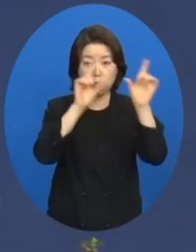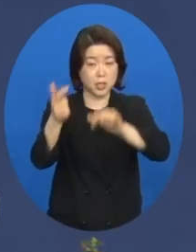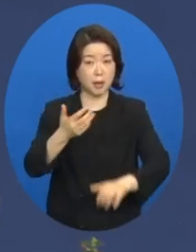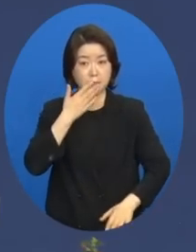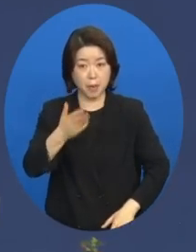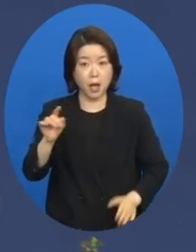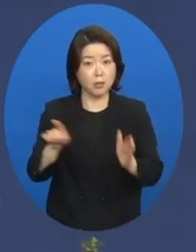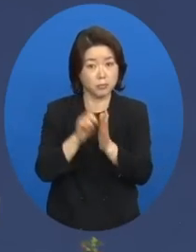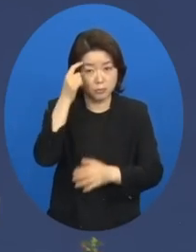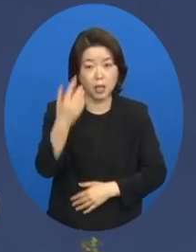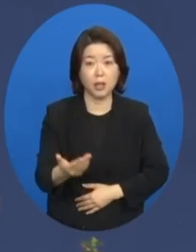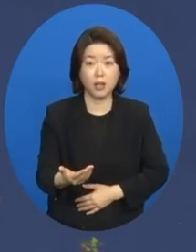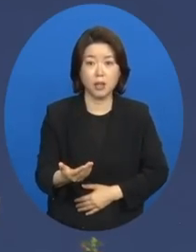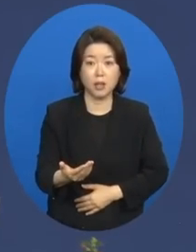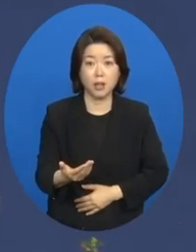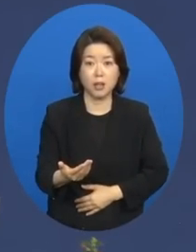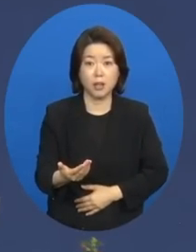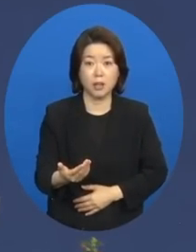가능하다고 믿으십니까?